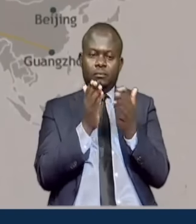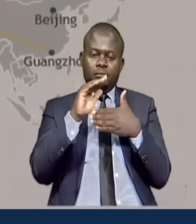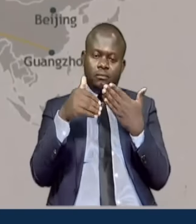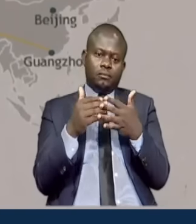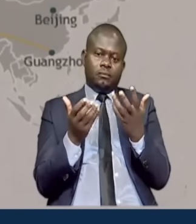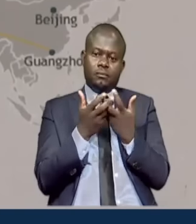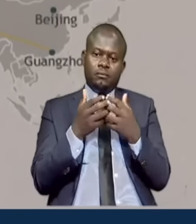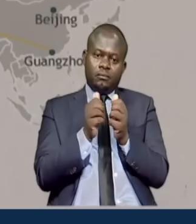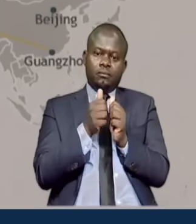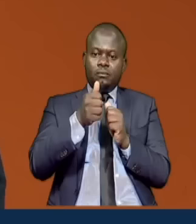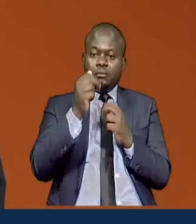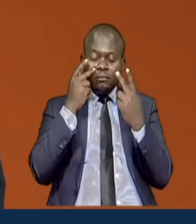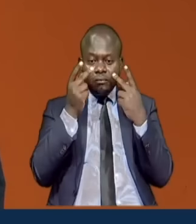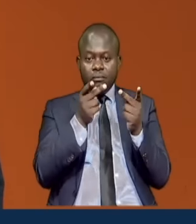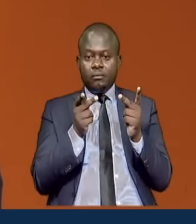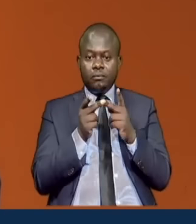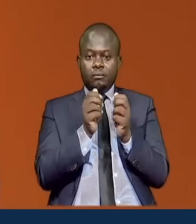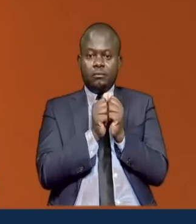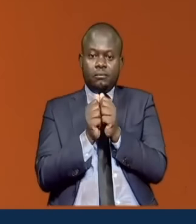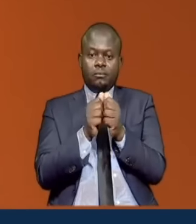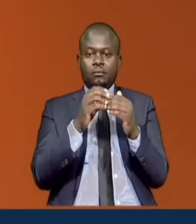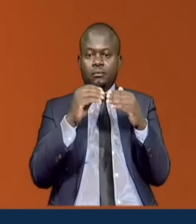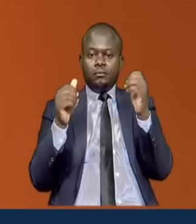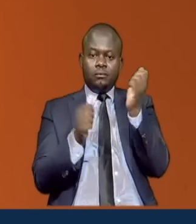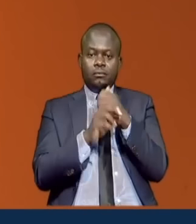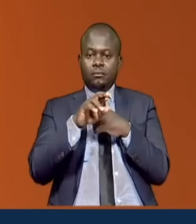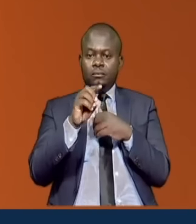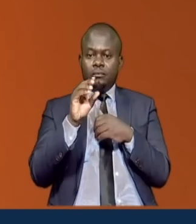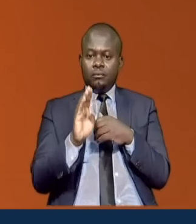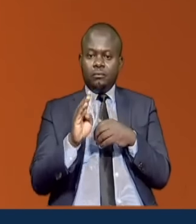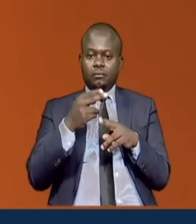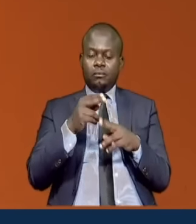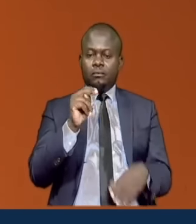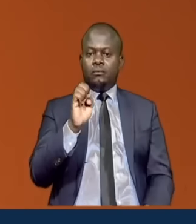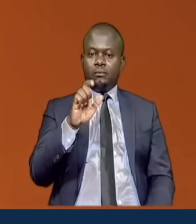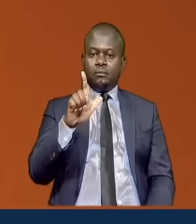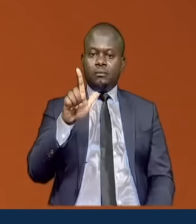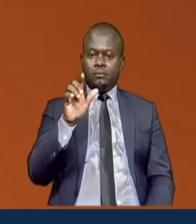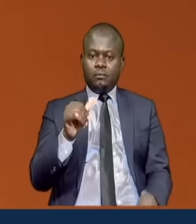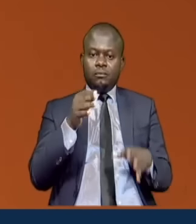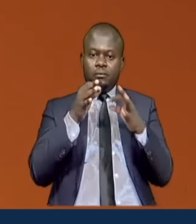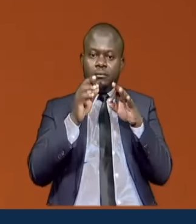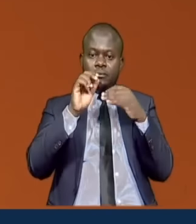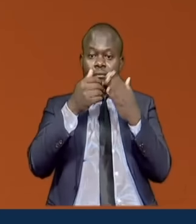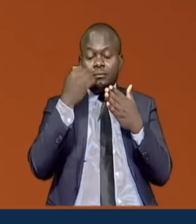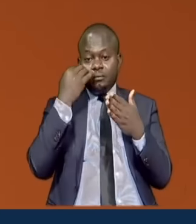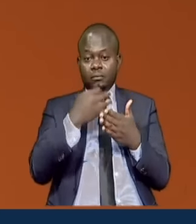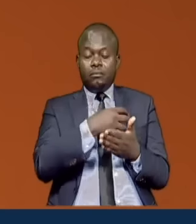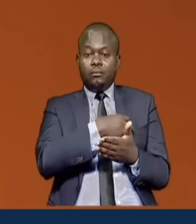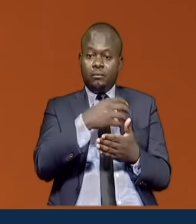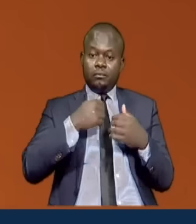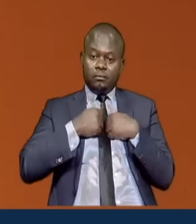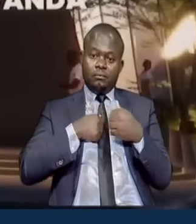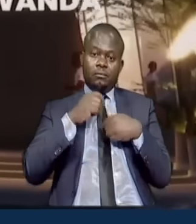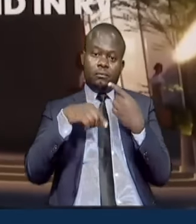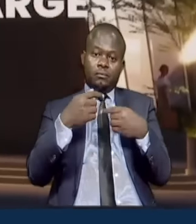nabyo uzibonera ahantu hamwe. Umuyobozi wungirije wa RDB Neri Mukazayire ashimangira ko nubwo ubukungu bw'u Rwanda bukomeje